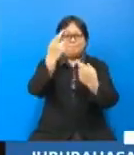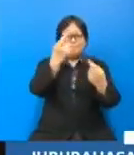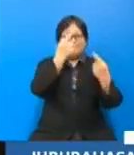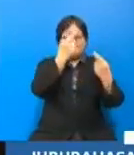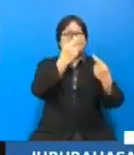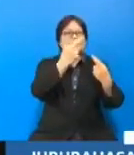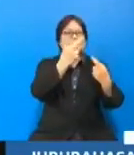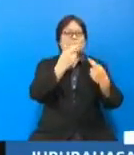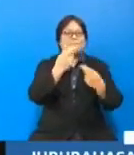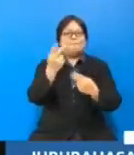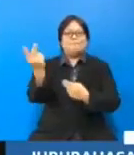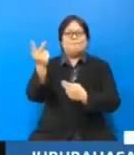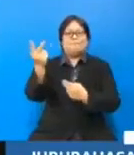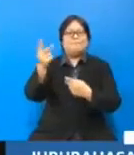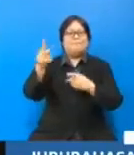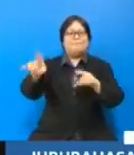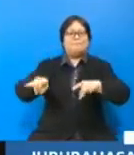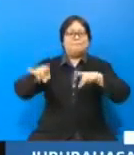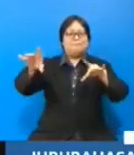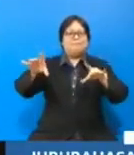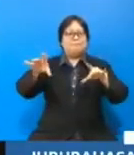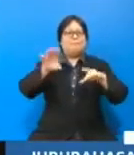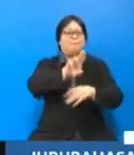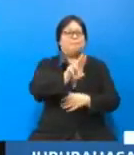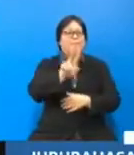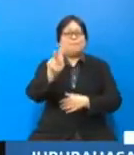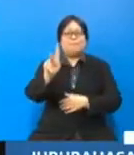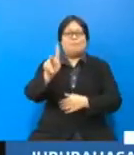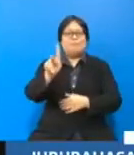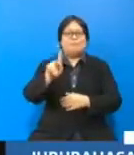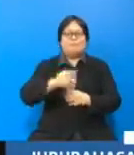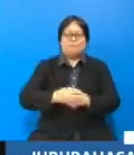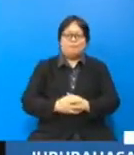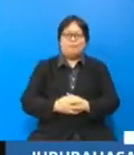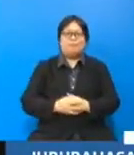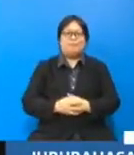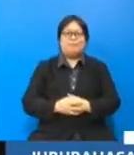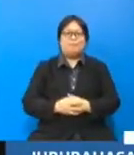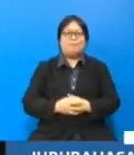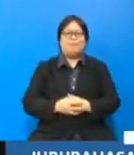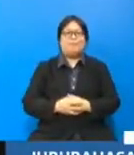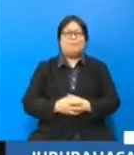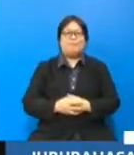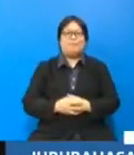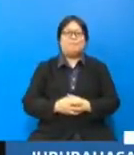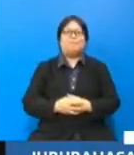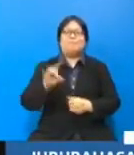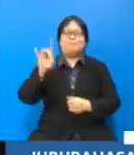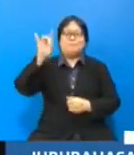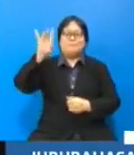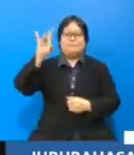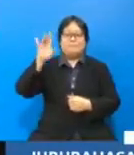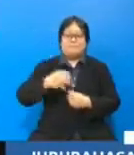oleh kedua-dua kuasa pola di Selat China Selatan ini. InsyaAllah.